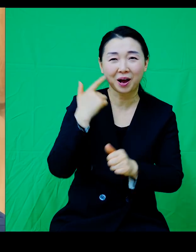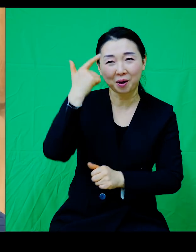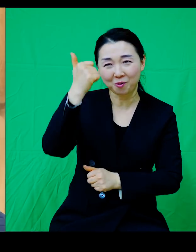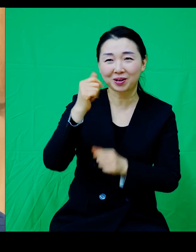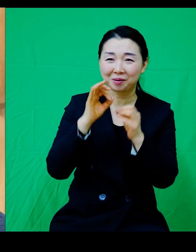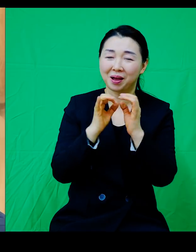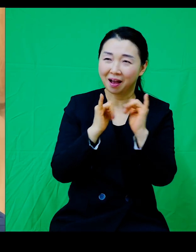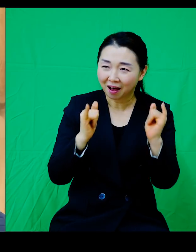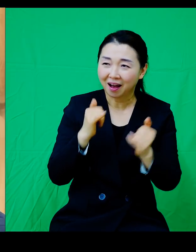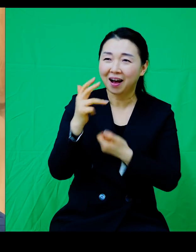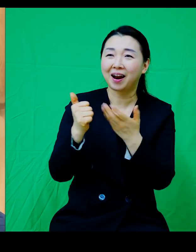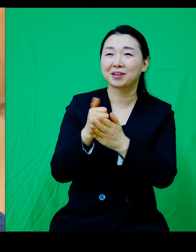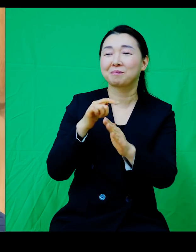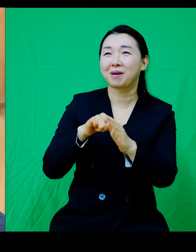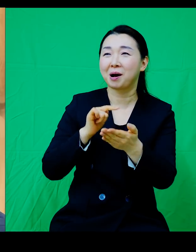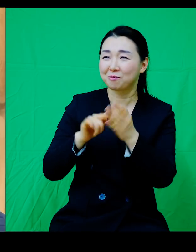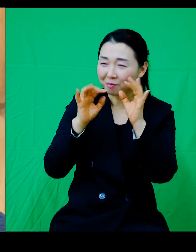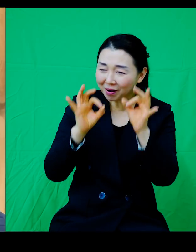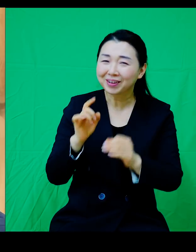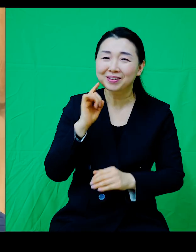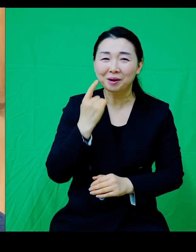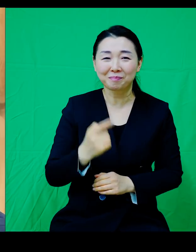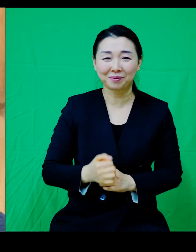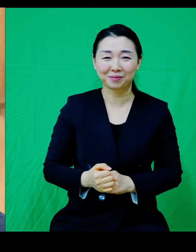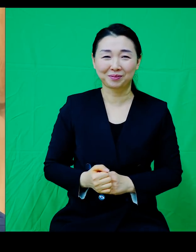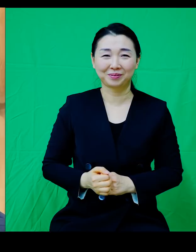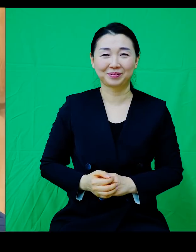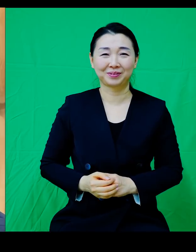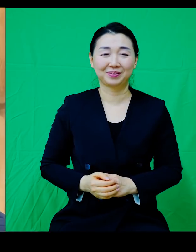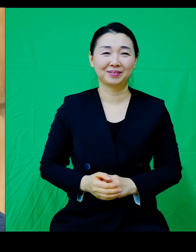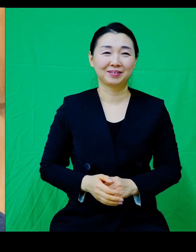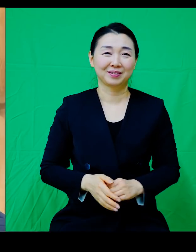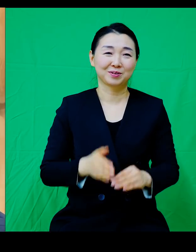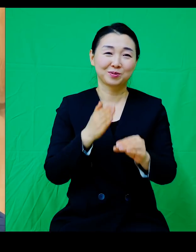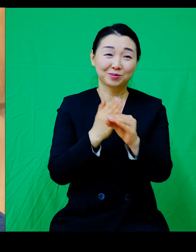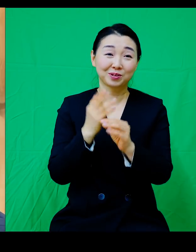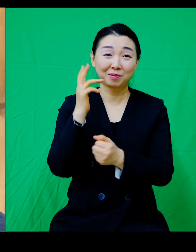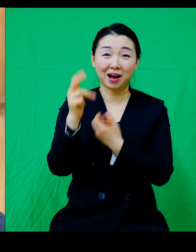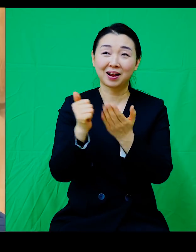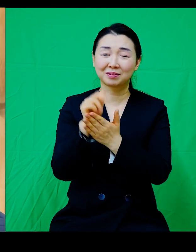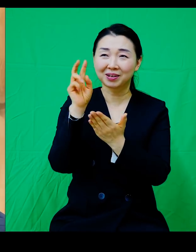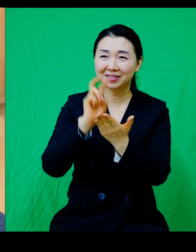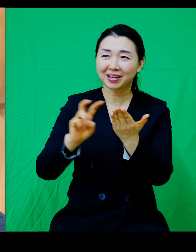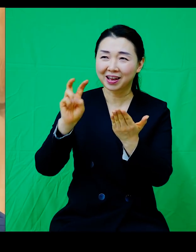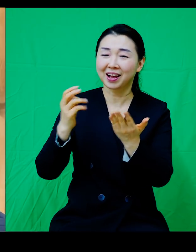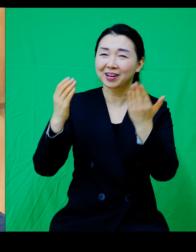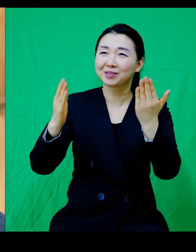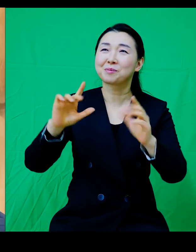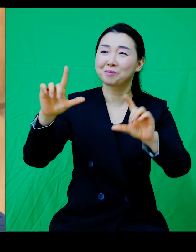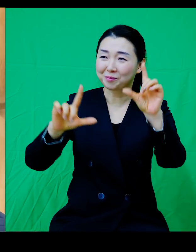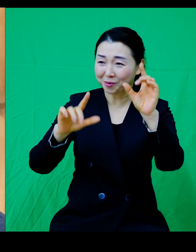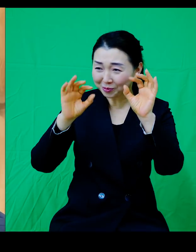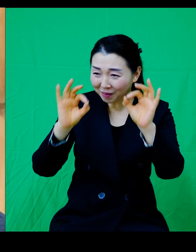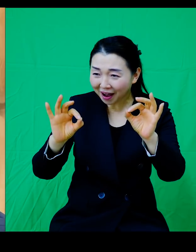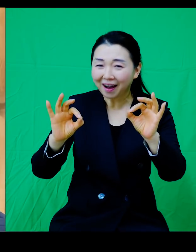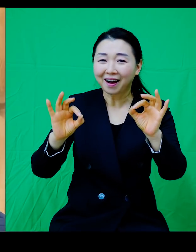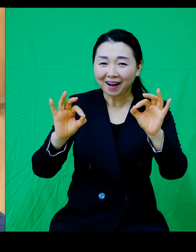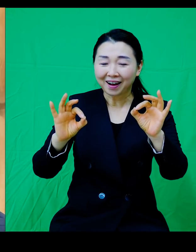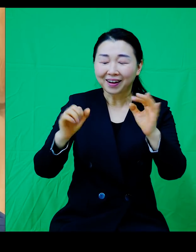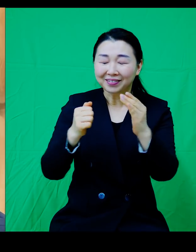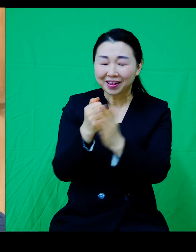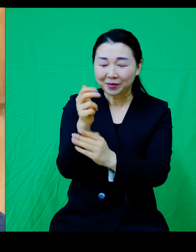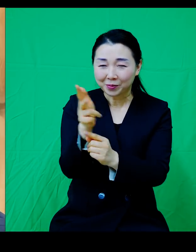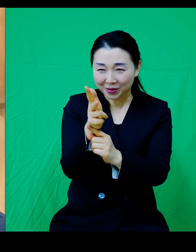너무 그 모습을 하나님 마음으로 바라보신 거죠. 그래서 그 중심에 정말 하나님을 찬양하고자 하는 그 모습이 보였기